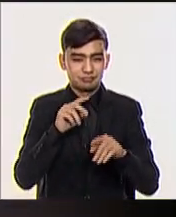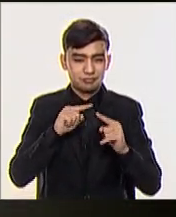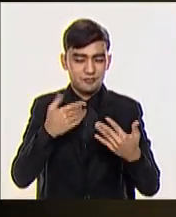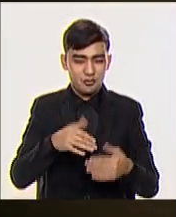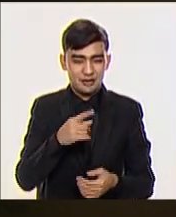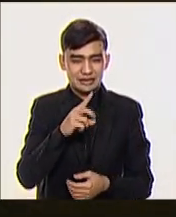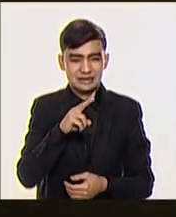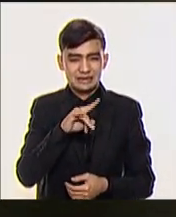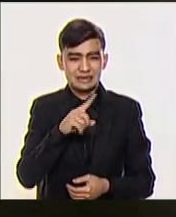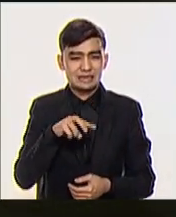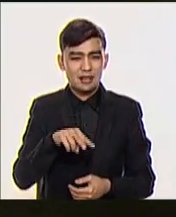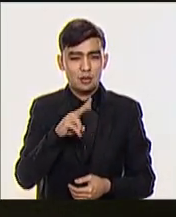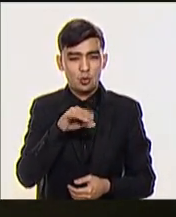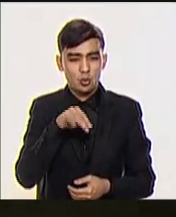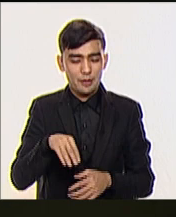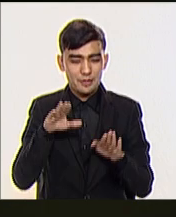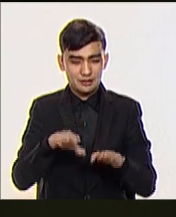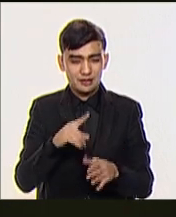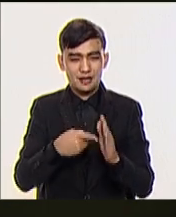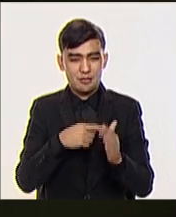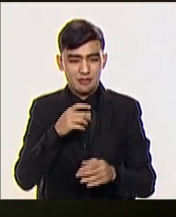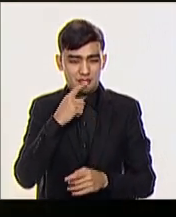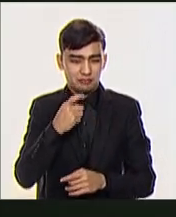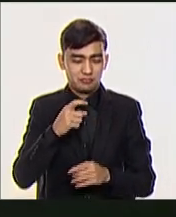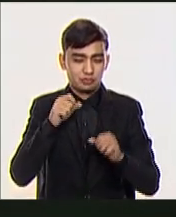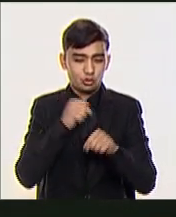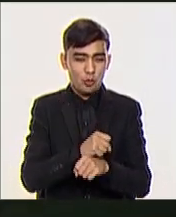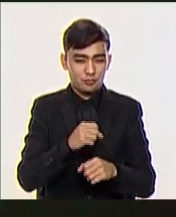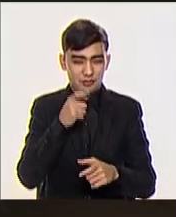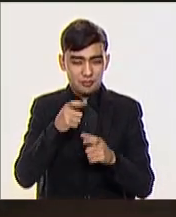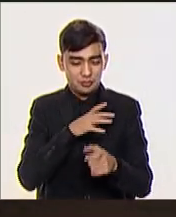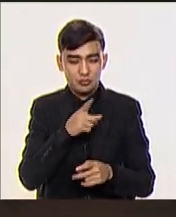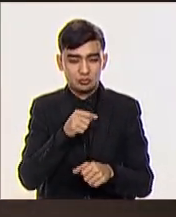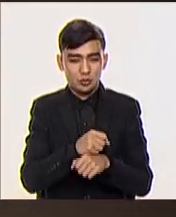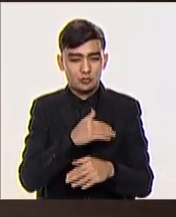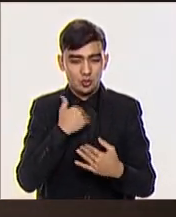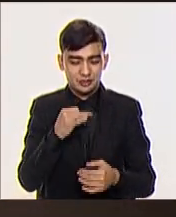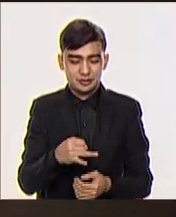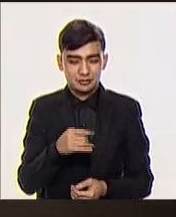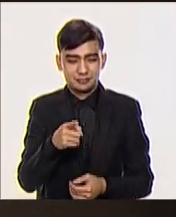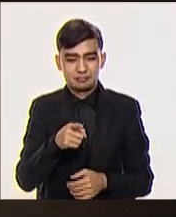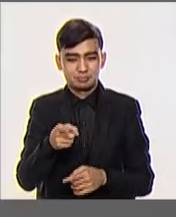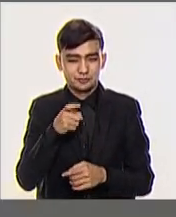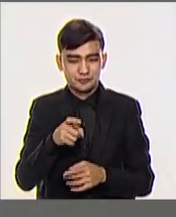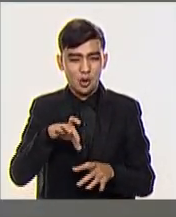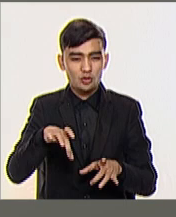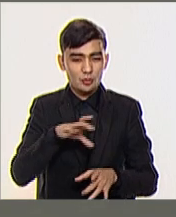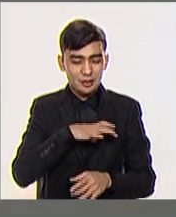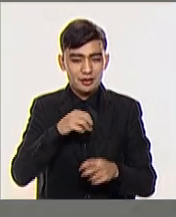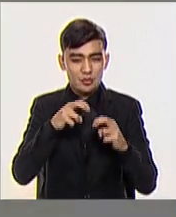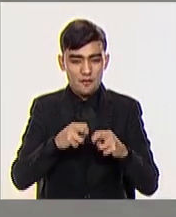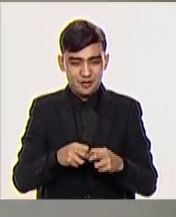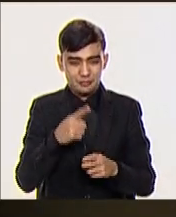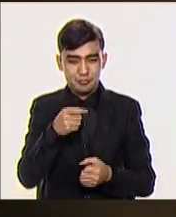пустыне Кызылкум. На требование остановиться водители не реагировали, пока одной из машин не прострелили колесо. При проверке в